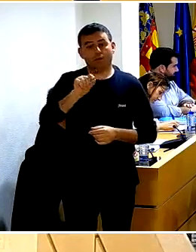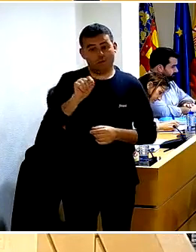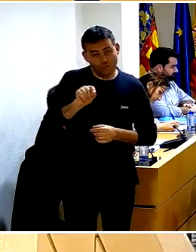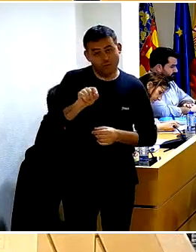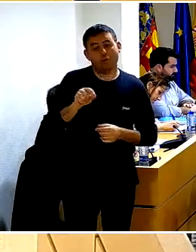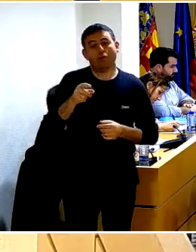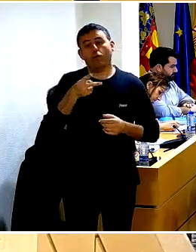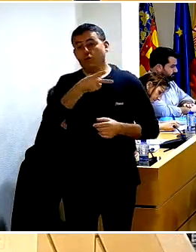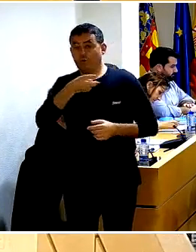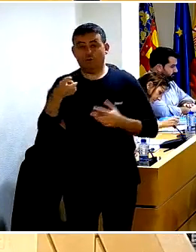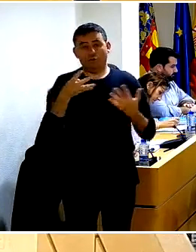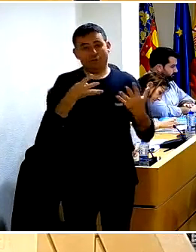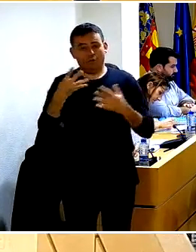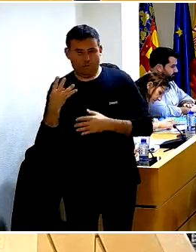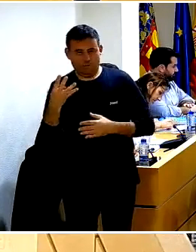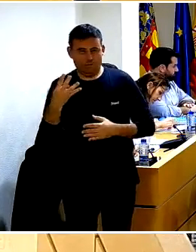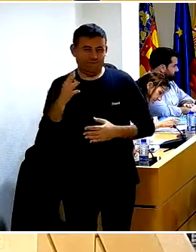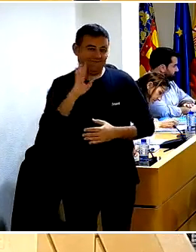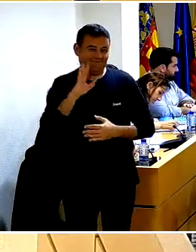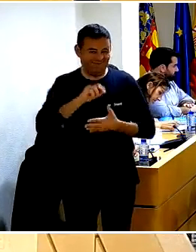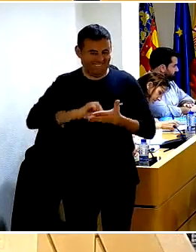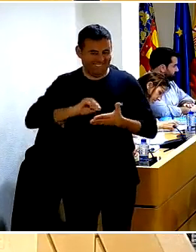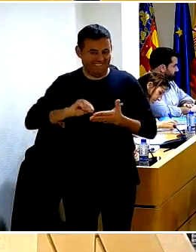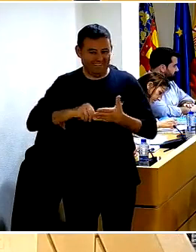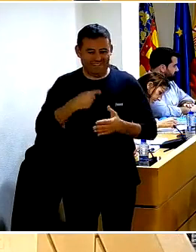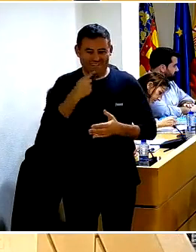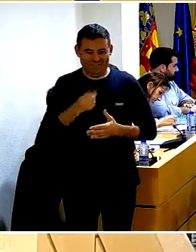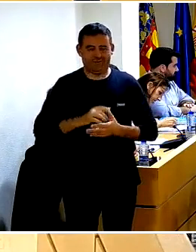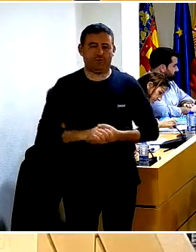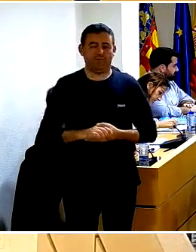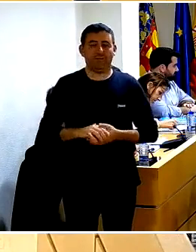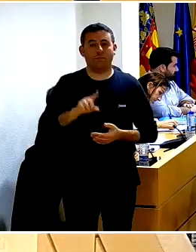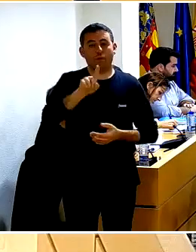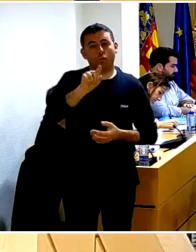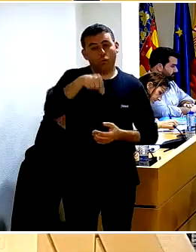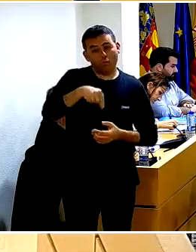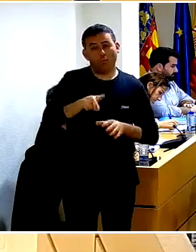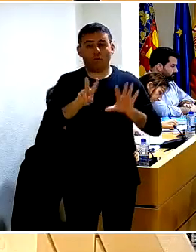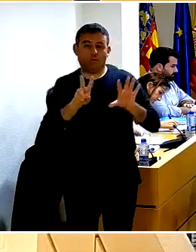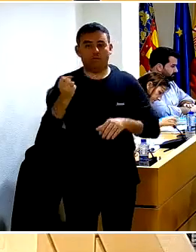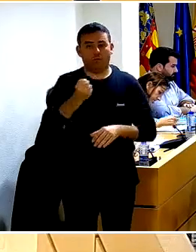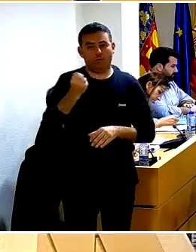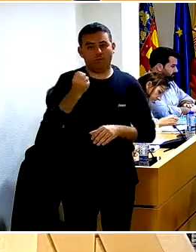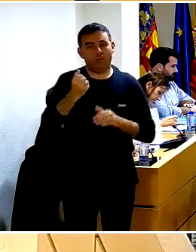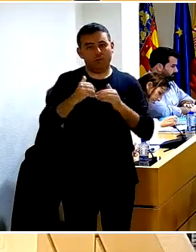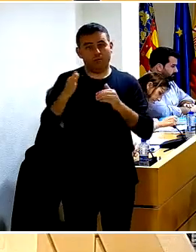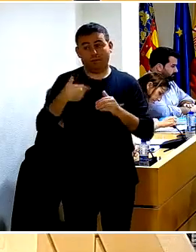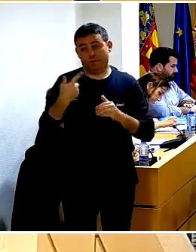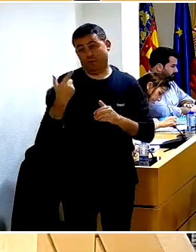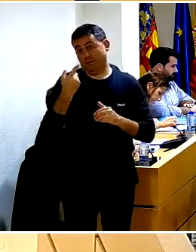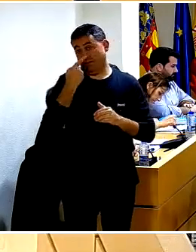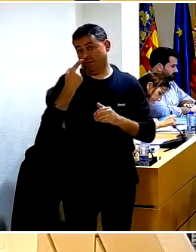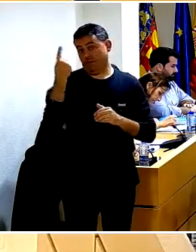15.294, com ha dit la senyora secretària, el que suposa 1,2 milions més que en els últims pressupostos